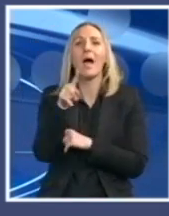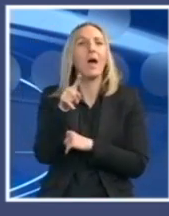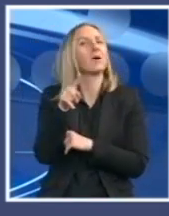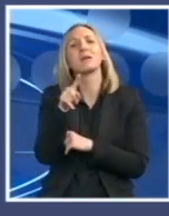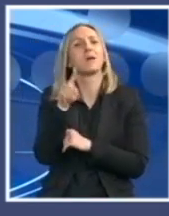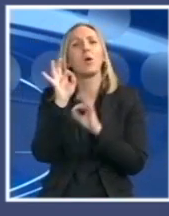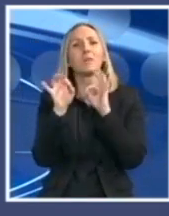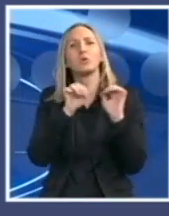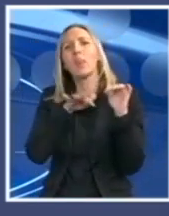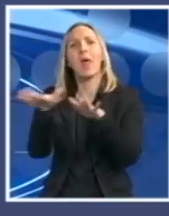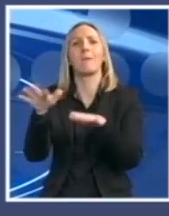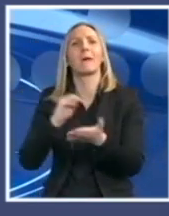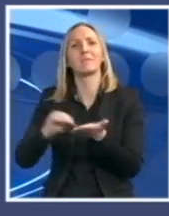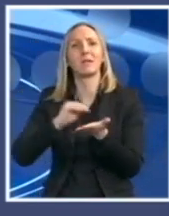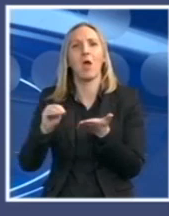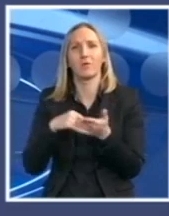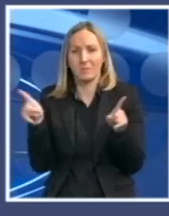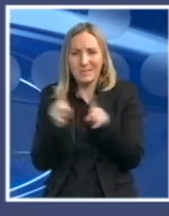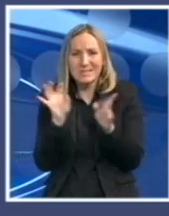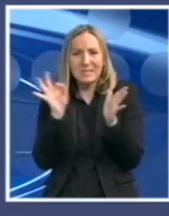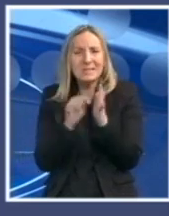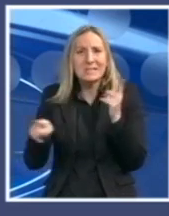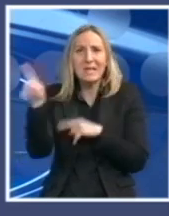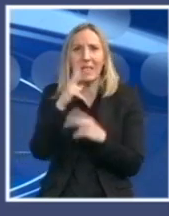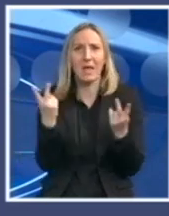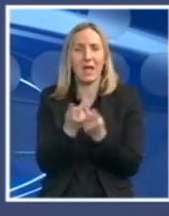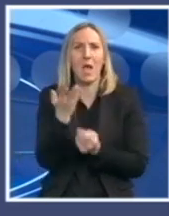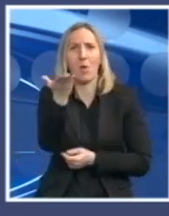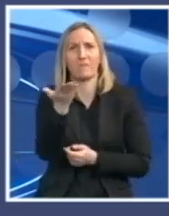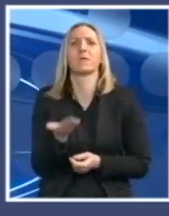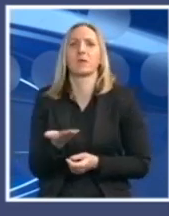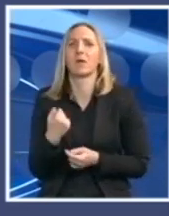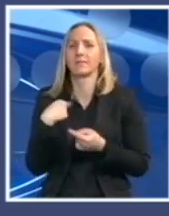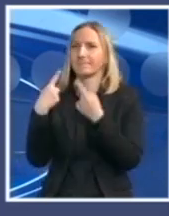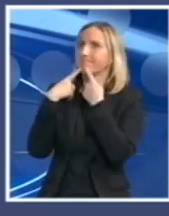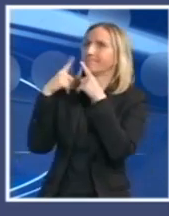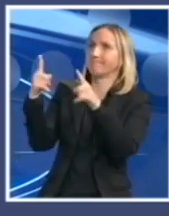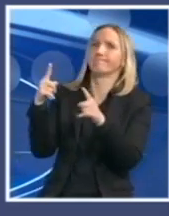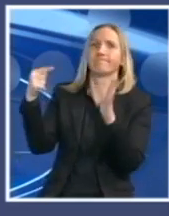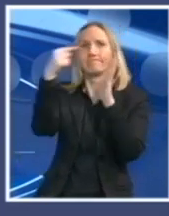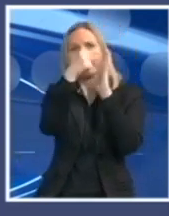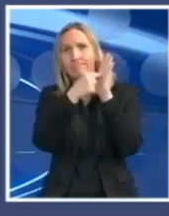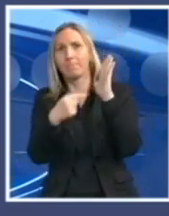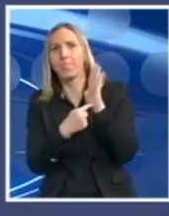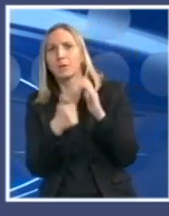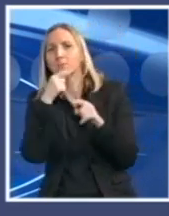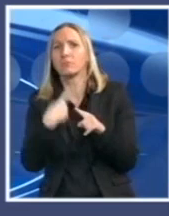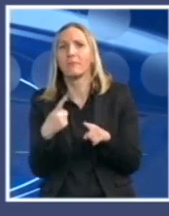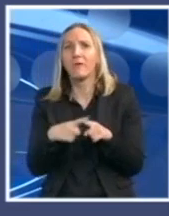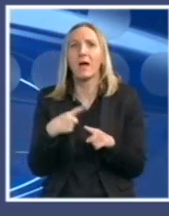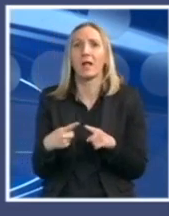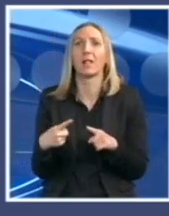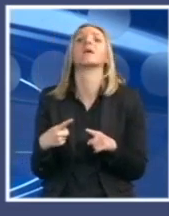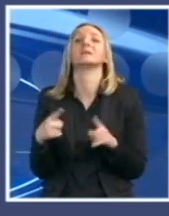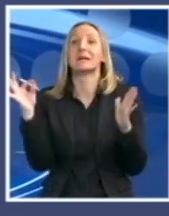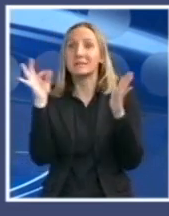I mi smo ovde, dakle, sa istim ciljem, da kao i vi, prenesemo, dakle, odnosno ukažemo na neke nedostatke sa ciljem